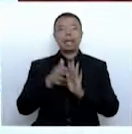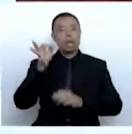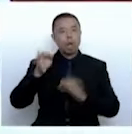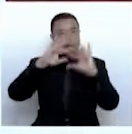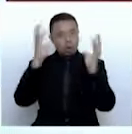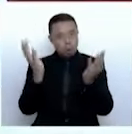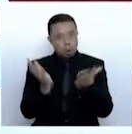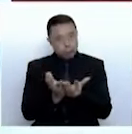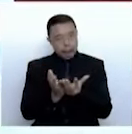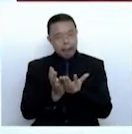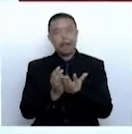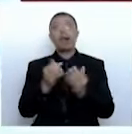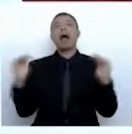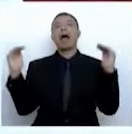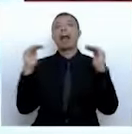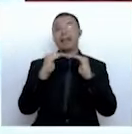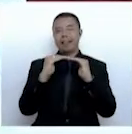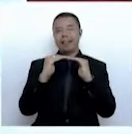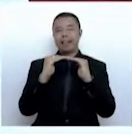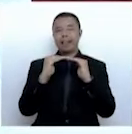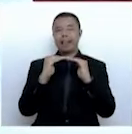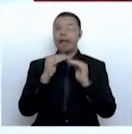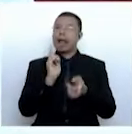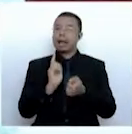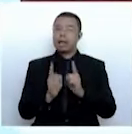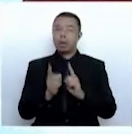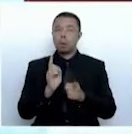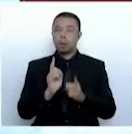kota global berkeadilan. Tanpa